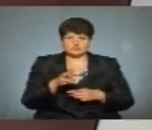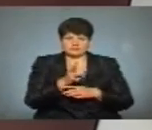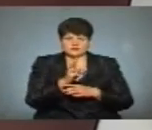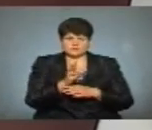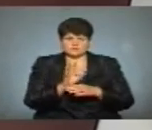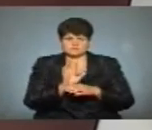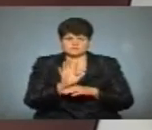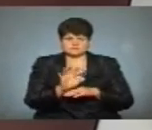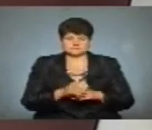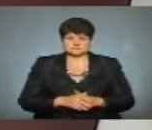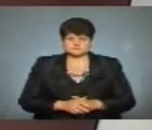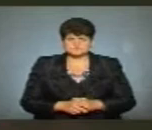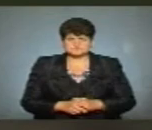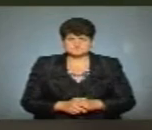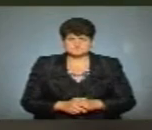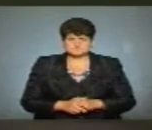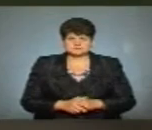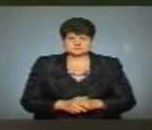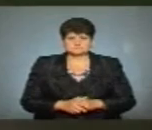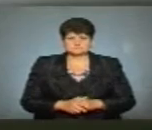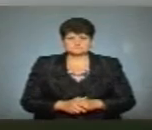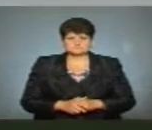він відзняв.